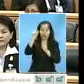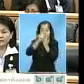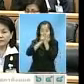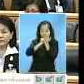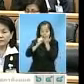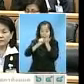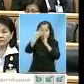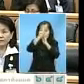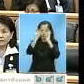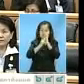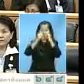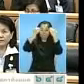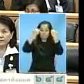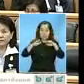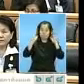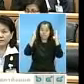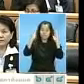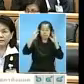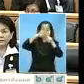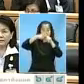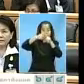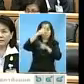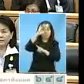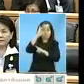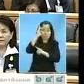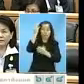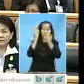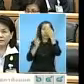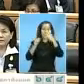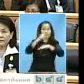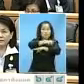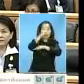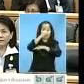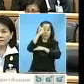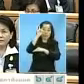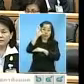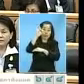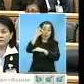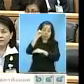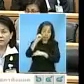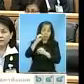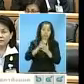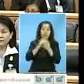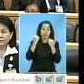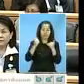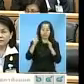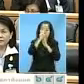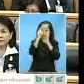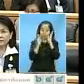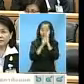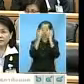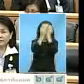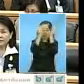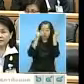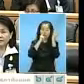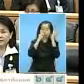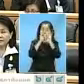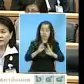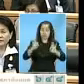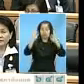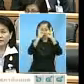สิ้นภายใน6เดือนหรือ180วันท่านประธานครับกฎหมายรัฐธรรมนูญเป็นเรื่องสำคัญ